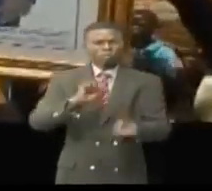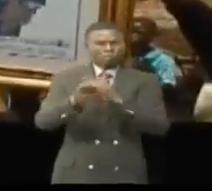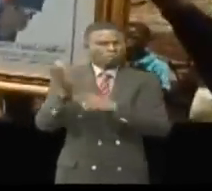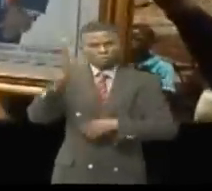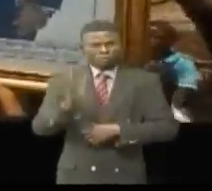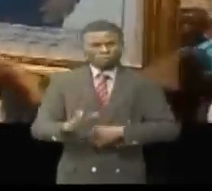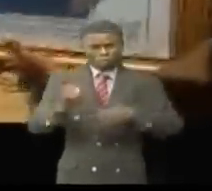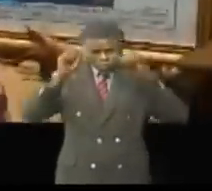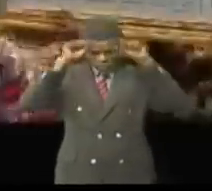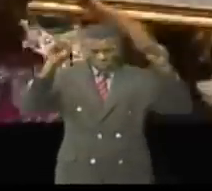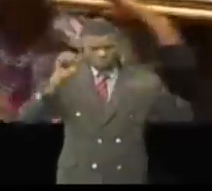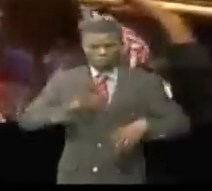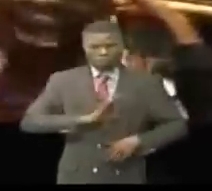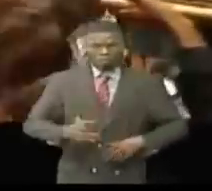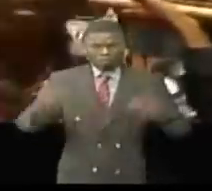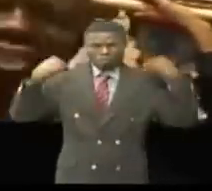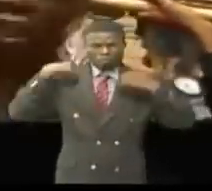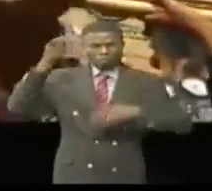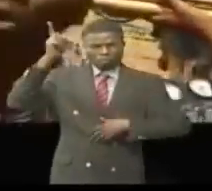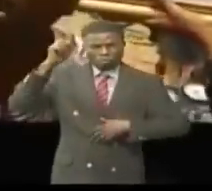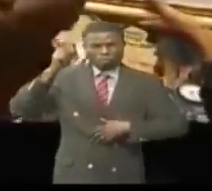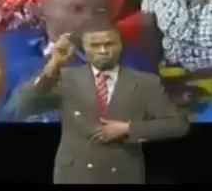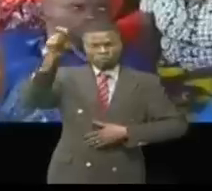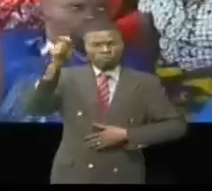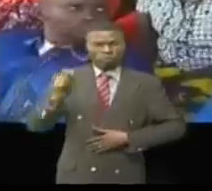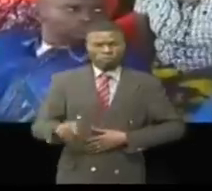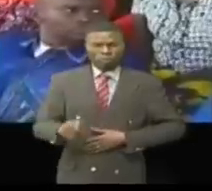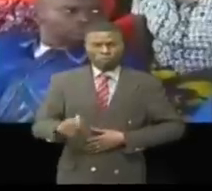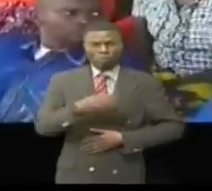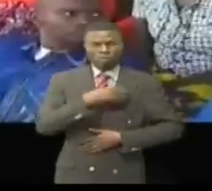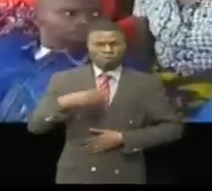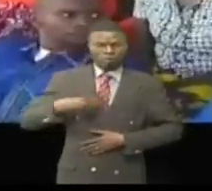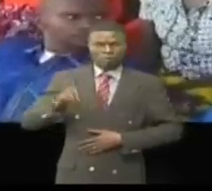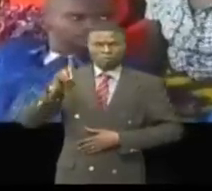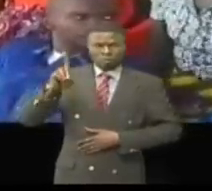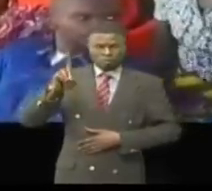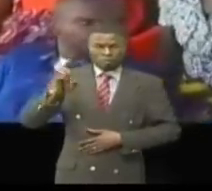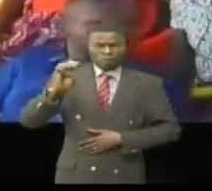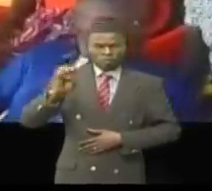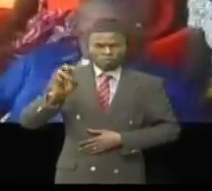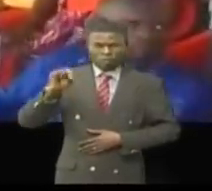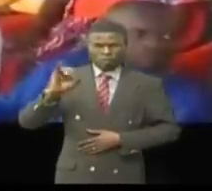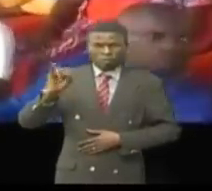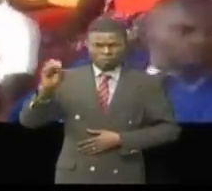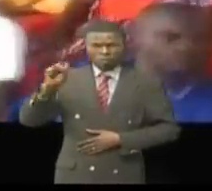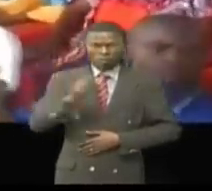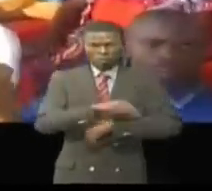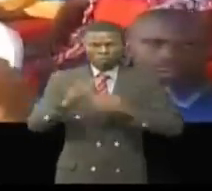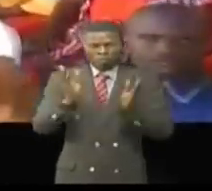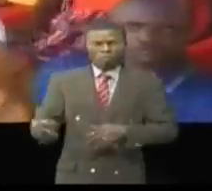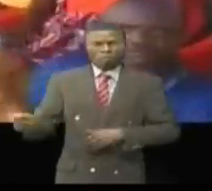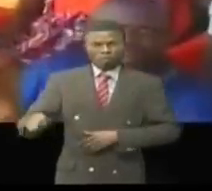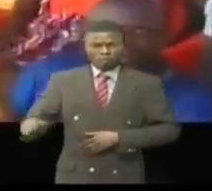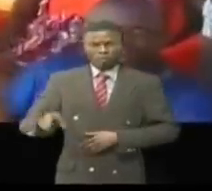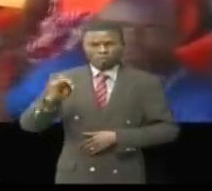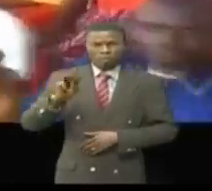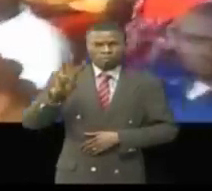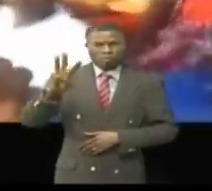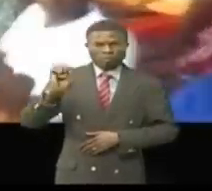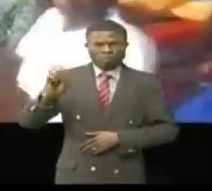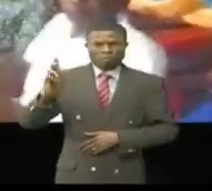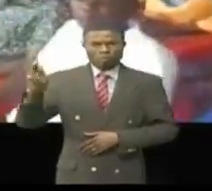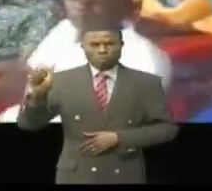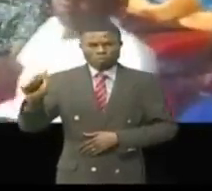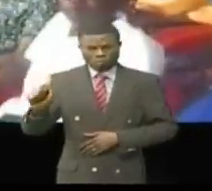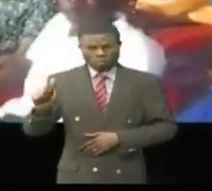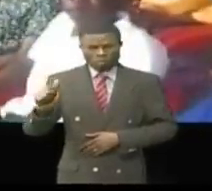président de la République, commandant suprême des forces armées. Madame Denise Machingi Mamba, administrateur du territoire de Mweka, a saisi